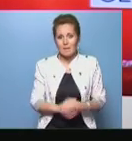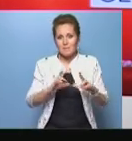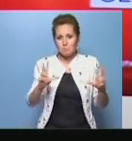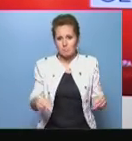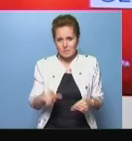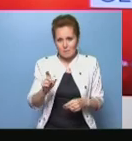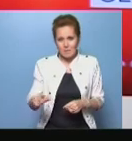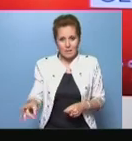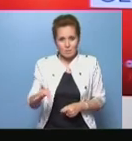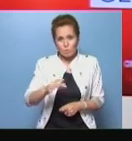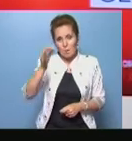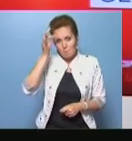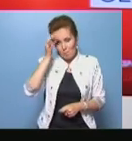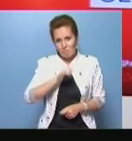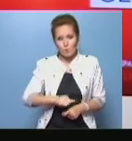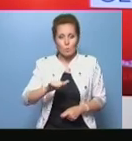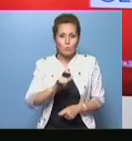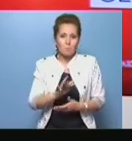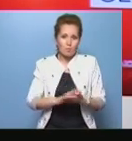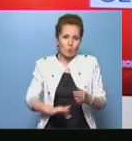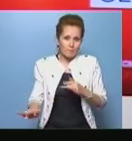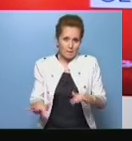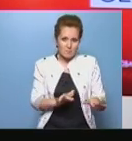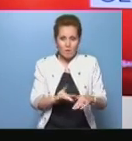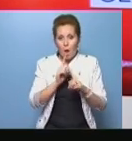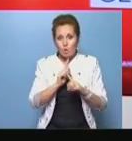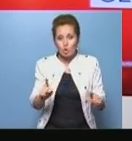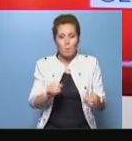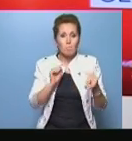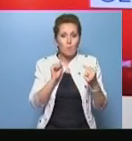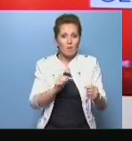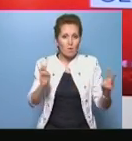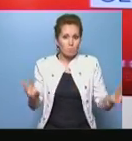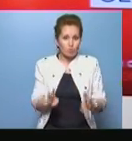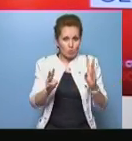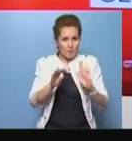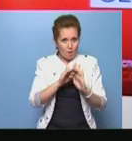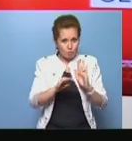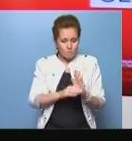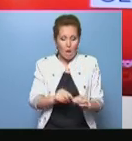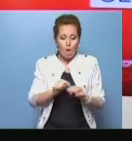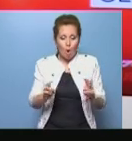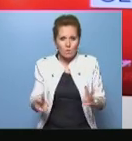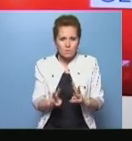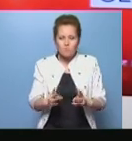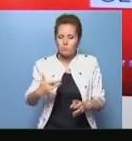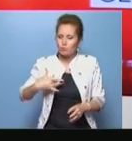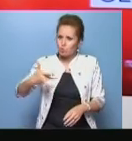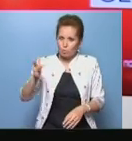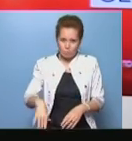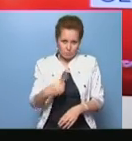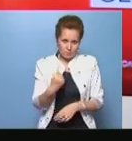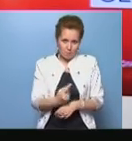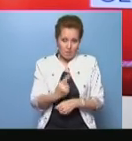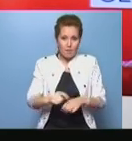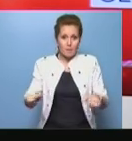республики напоминают, в Удмуртии продолжает действовать особый противопожарный режим, а это значит костры под строжайшим запретом. За нарушение